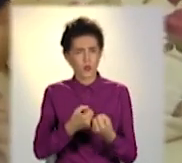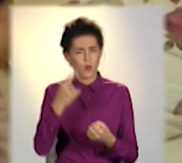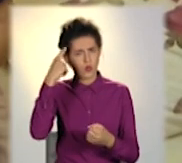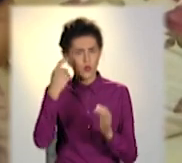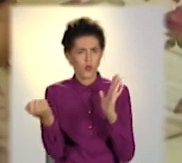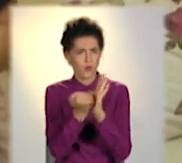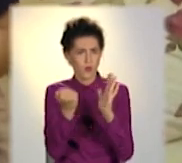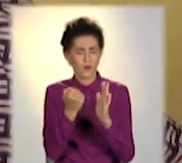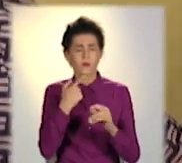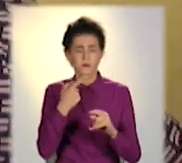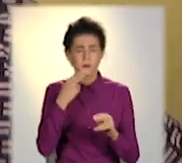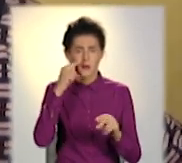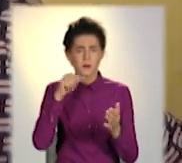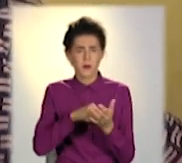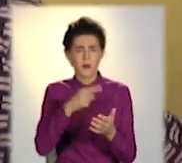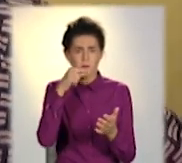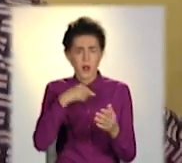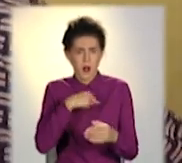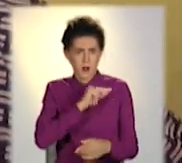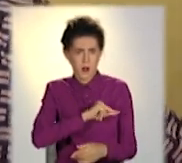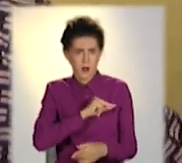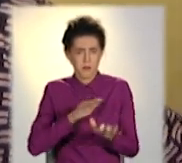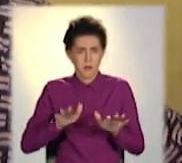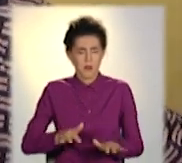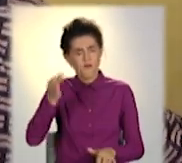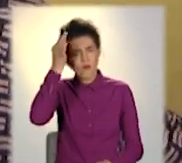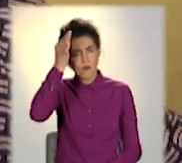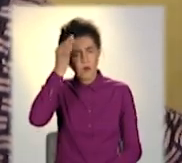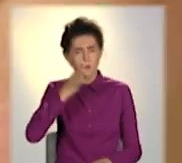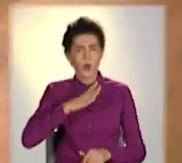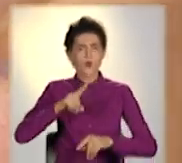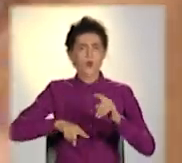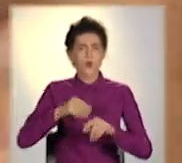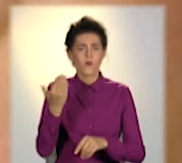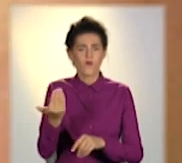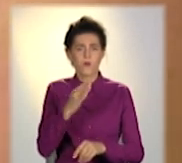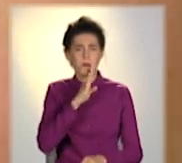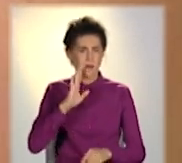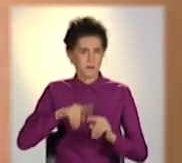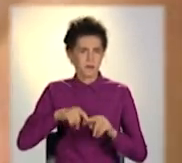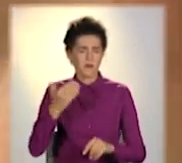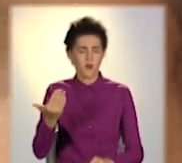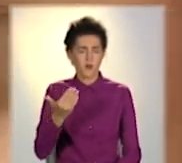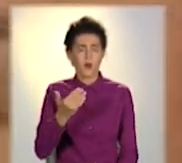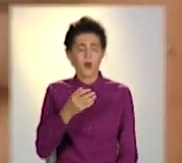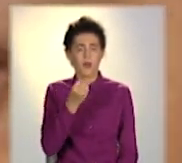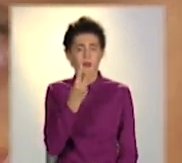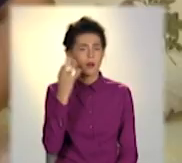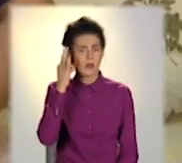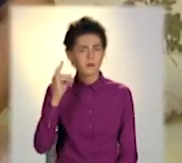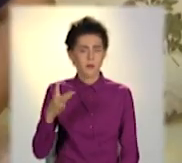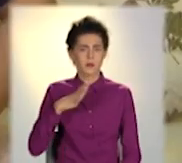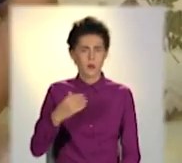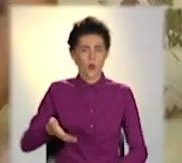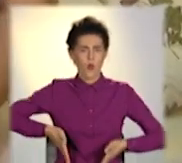черепно-мозкова травма. Каже, ушкодження отримала на роботі. Пригадує, як батьки 13-річної пацієнтки били її в коридорі.